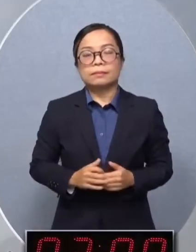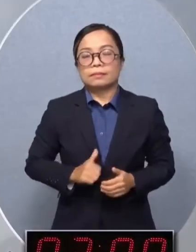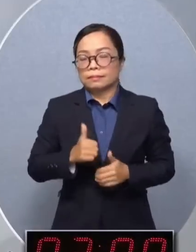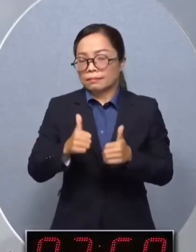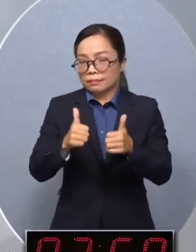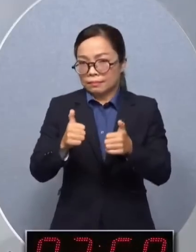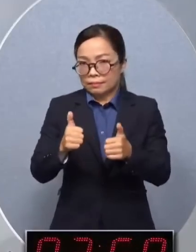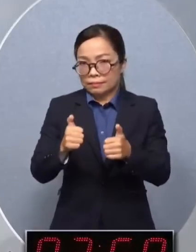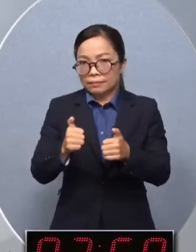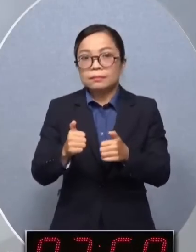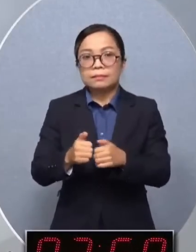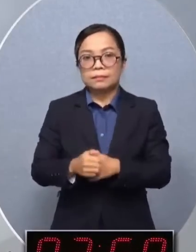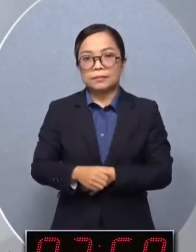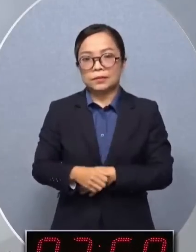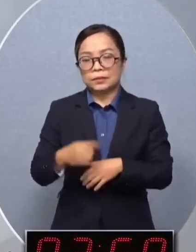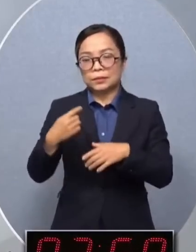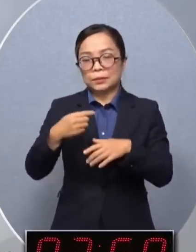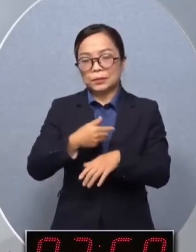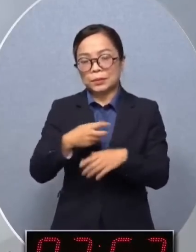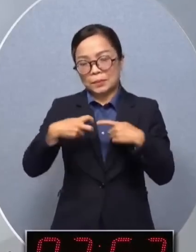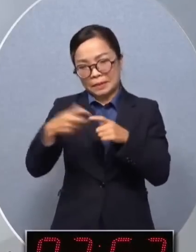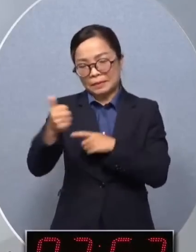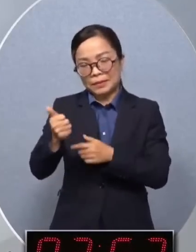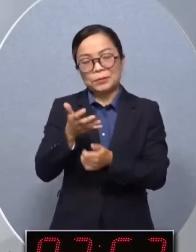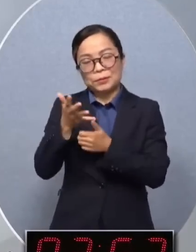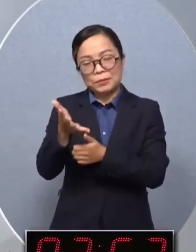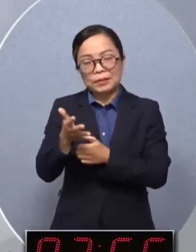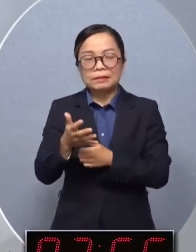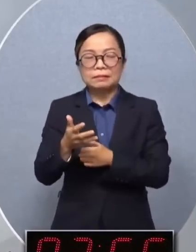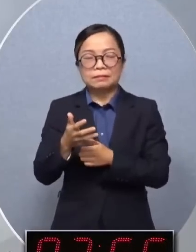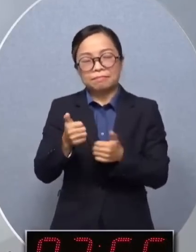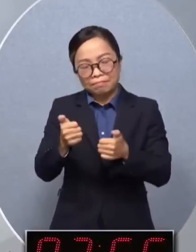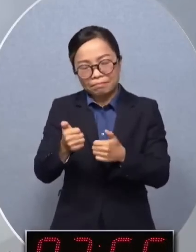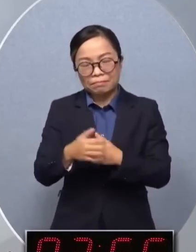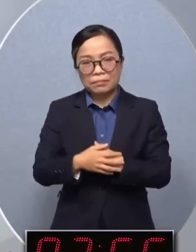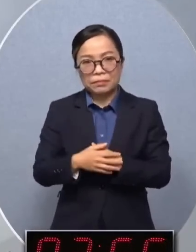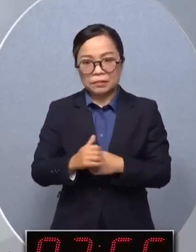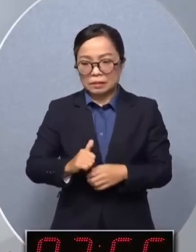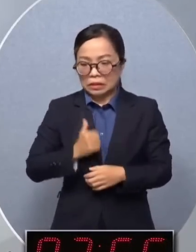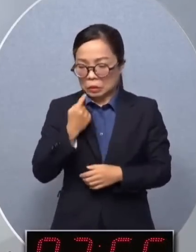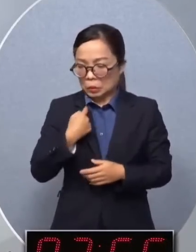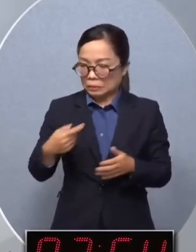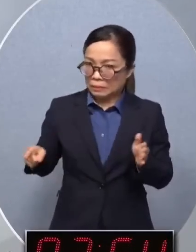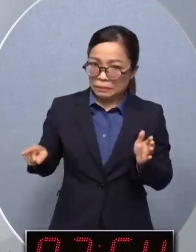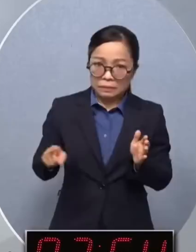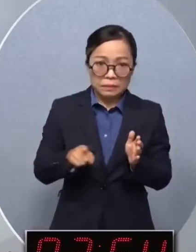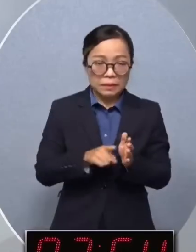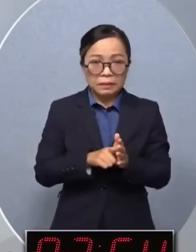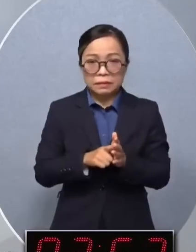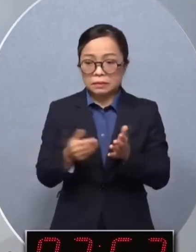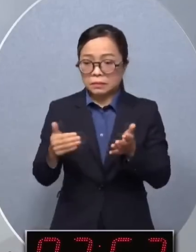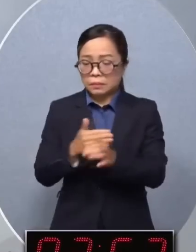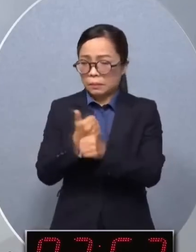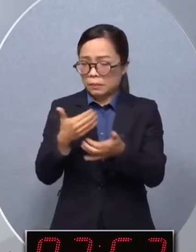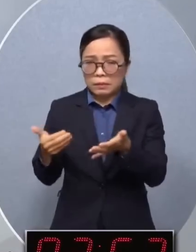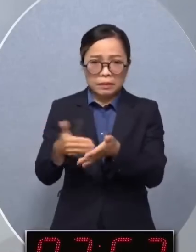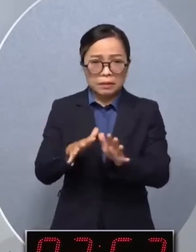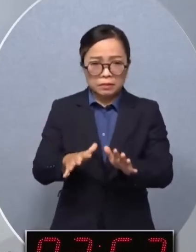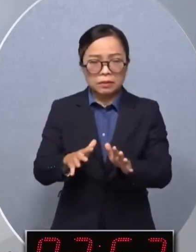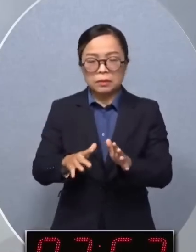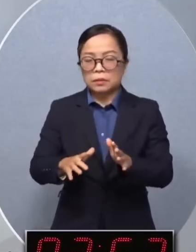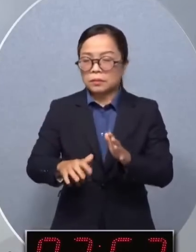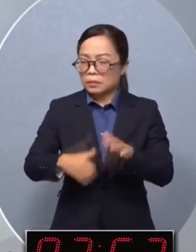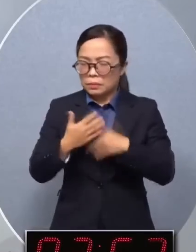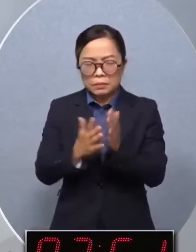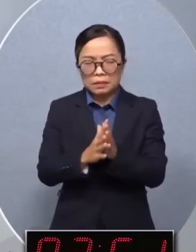谢我们信宏的提问。其实我这一生走过来，我永远抱着我